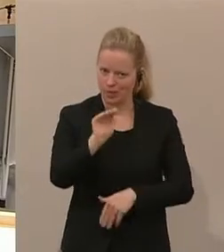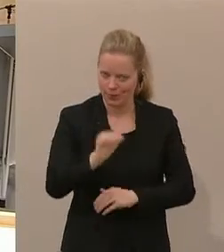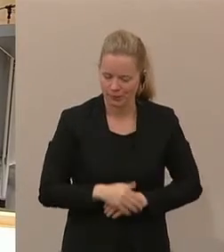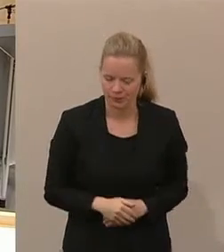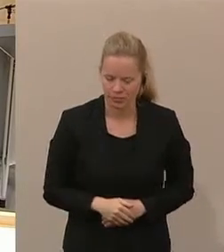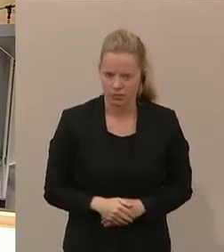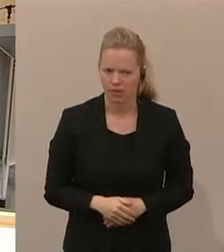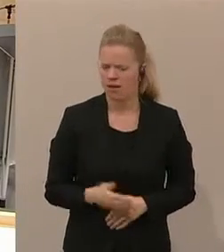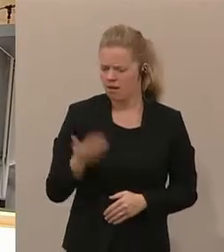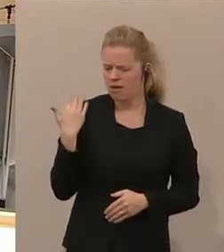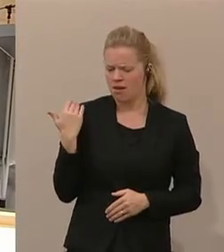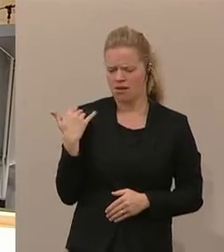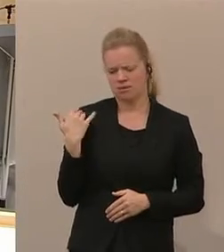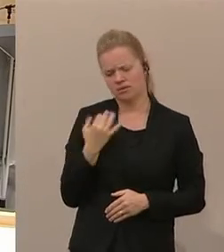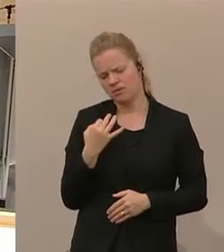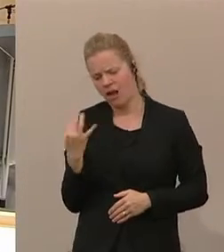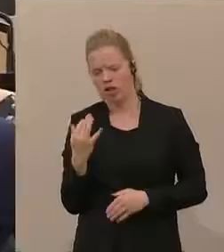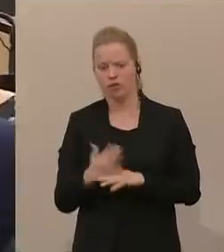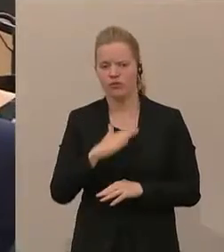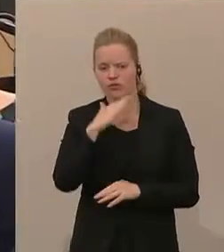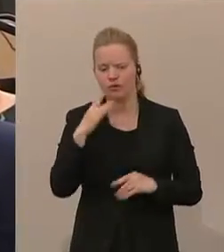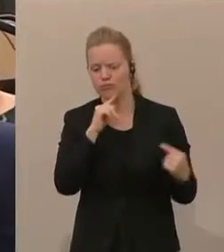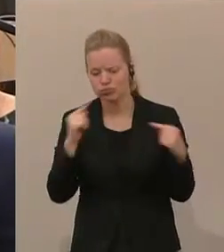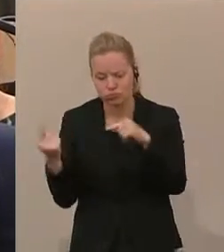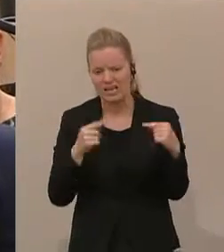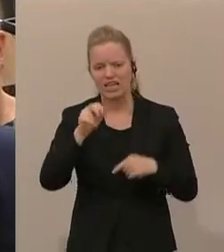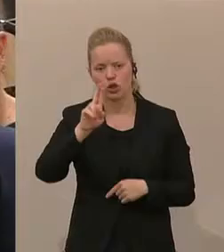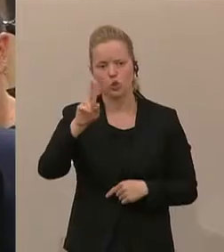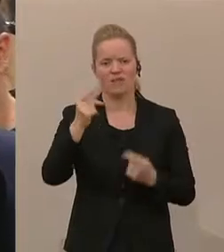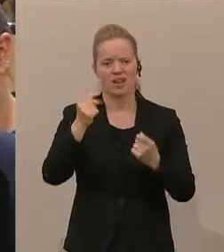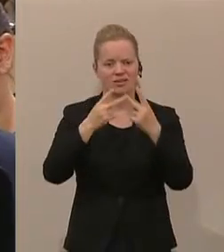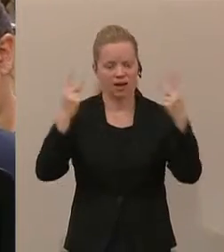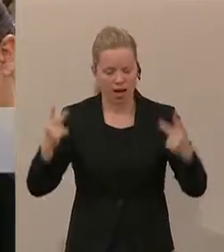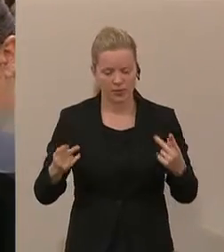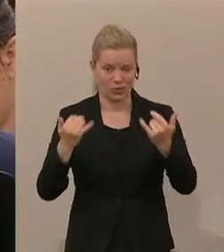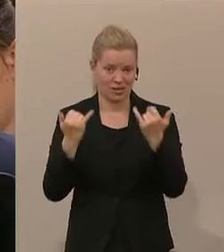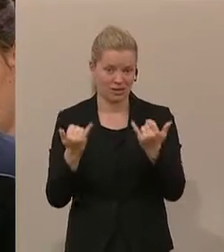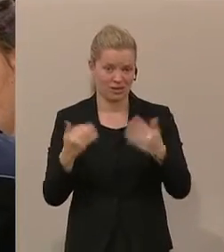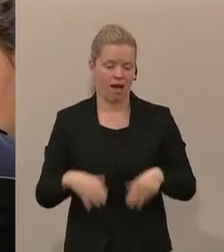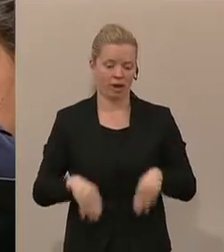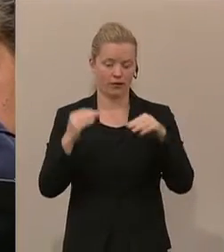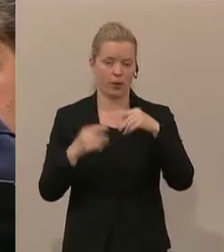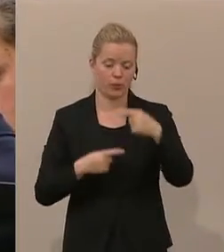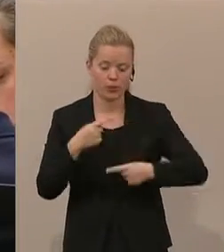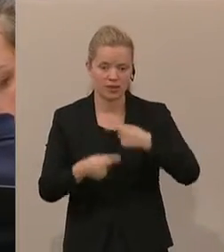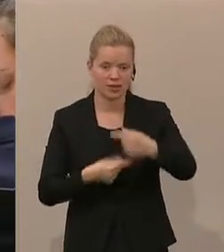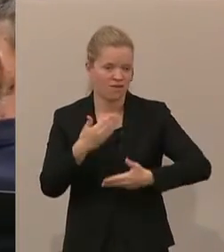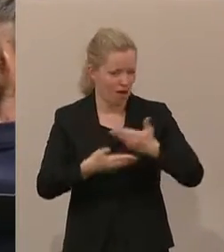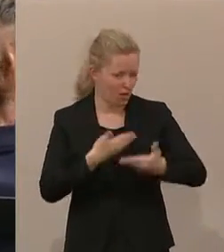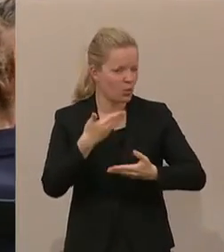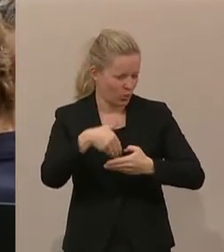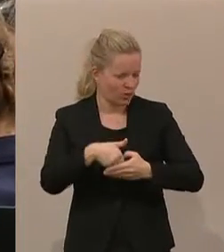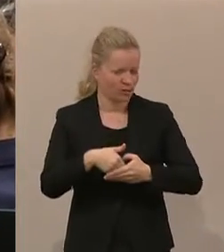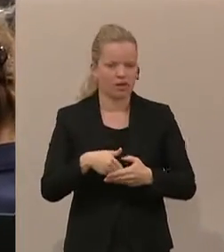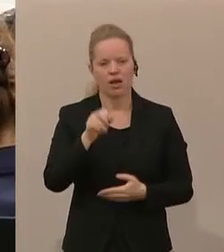haben ja in den letzten Tagen schon mehrfach über den EU-Finanzrahmen diskutiert und wir stehen ja jetzt am Beginn eines Prozesses für diese Verhandlungen und